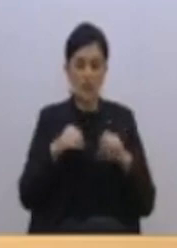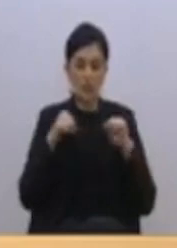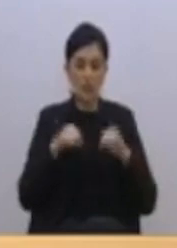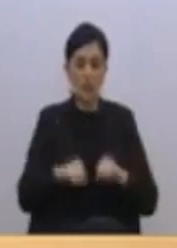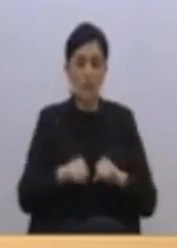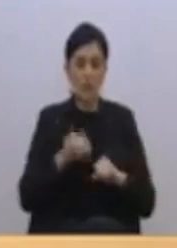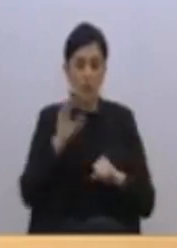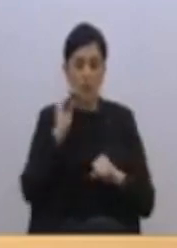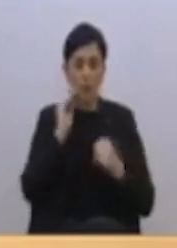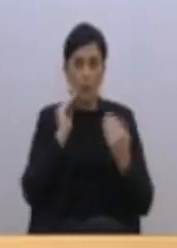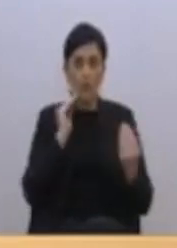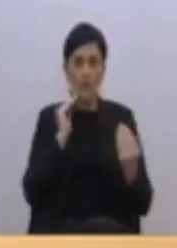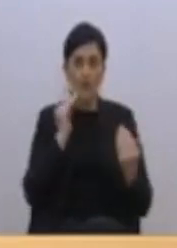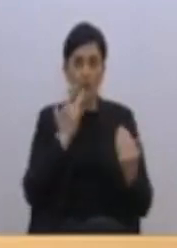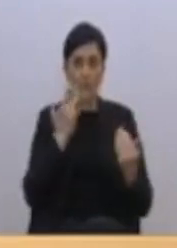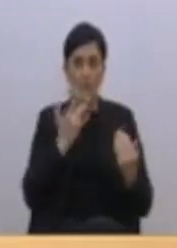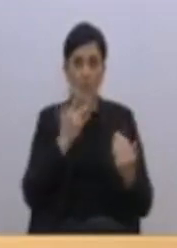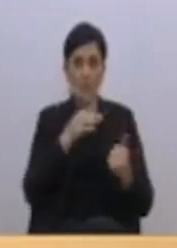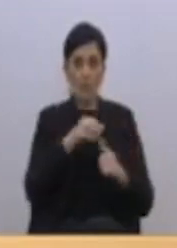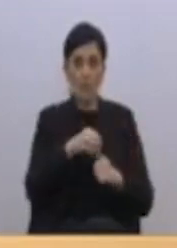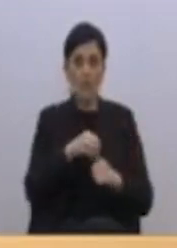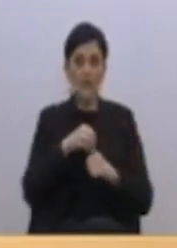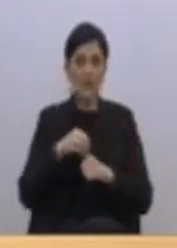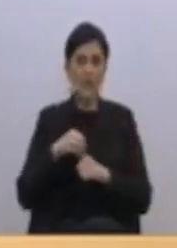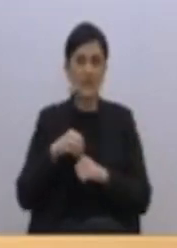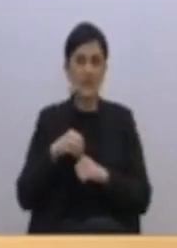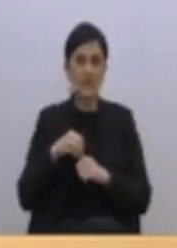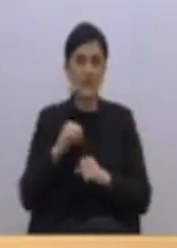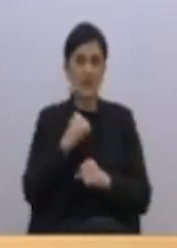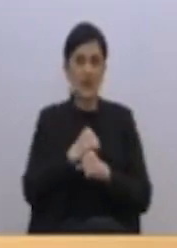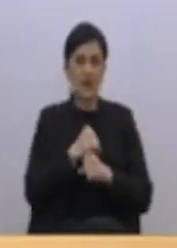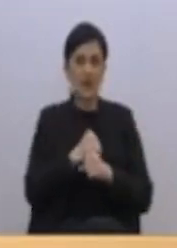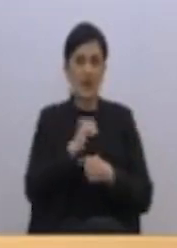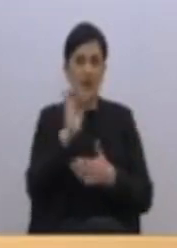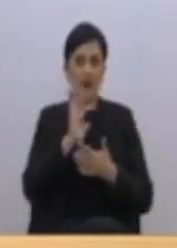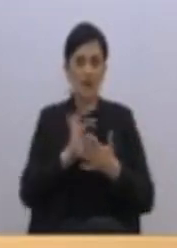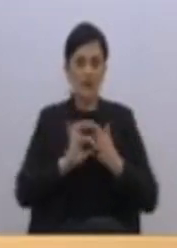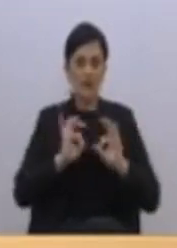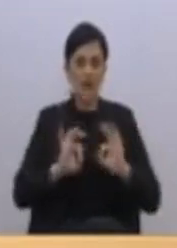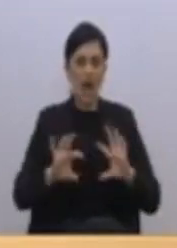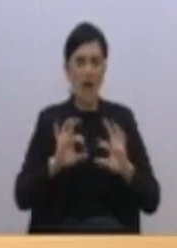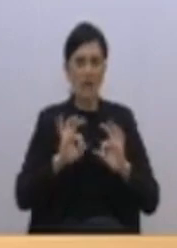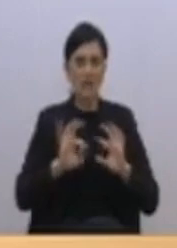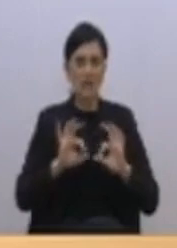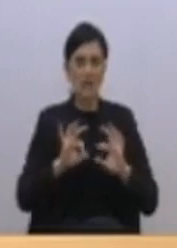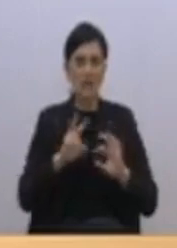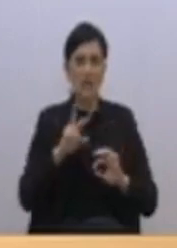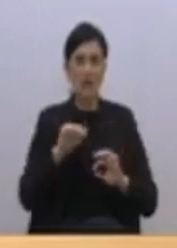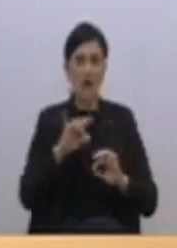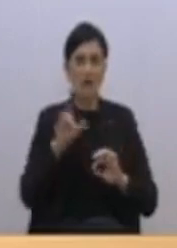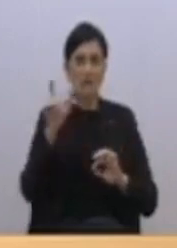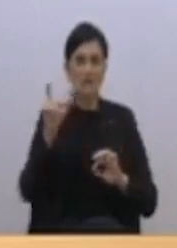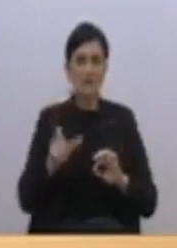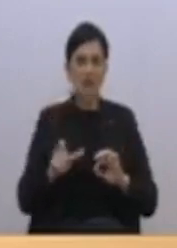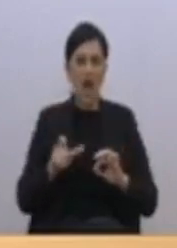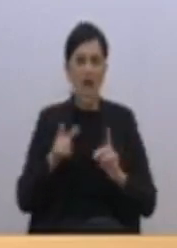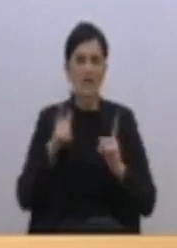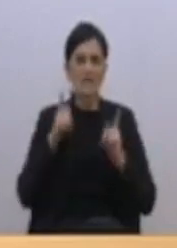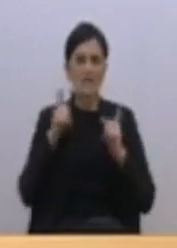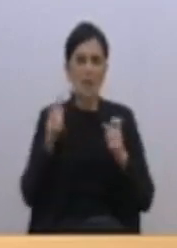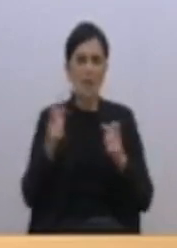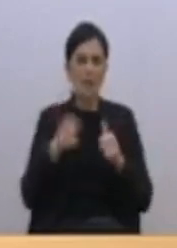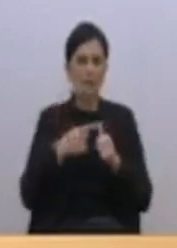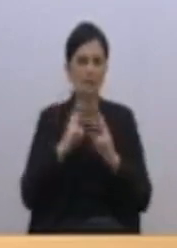როდესაც თქვენმა პოლიტიკურმა ლიდერებმა გააკეთეს განცხადებები და ლაზარეს დემონიზებას შეეცადნენ.